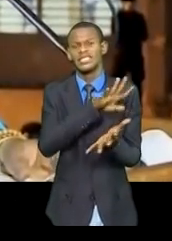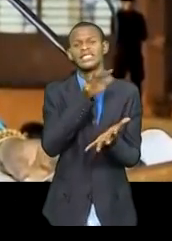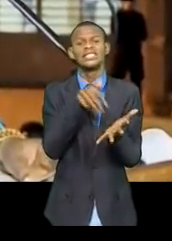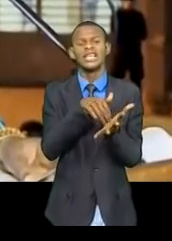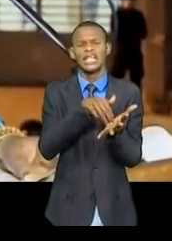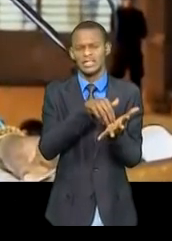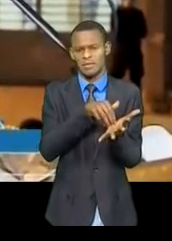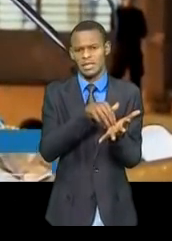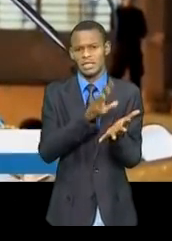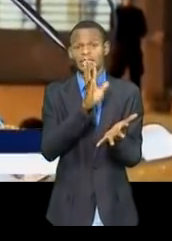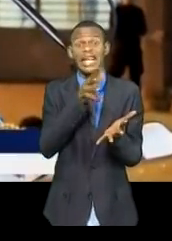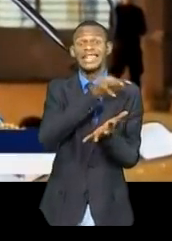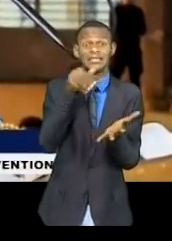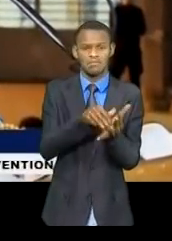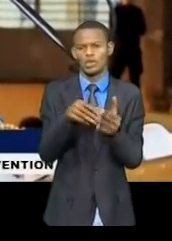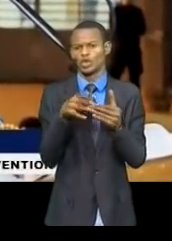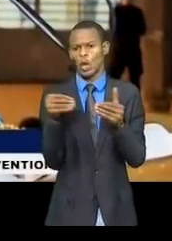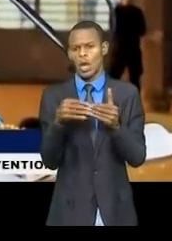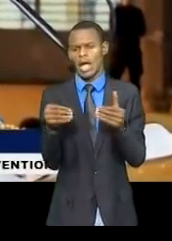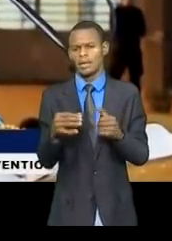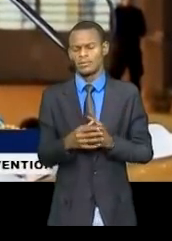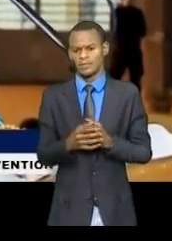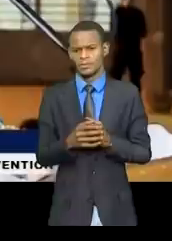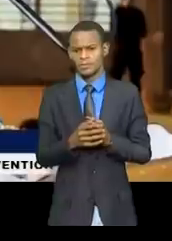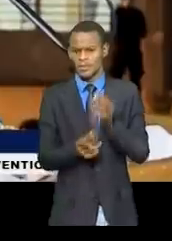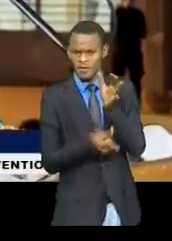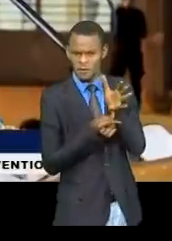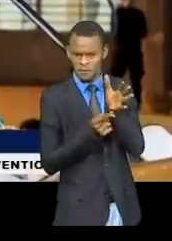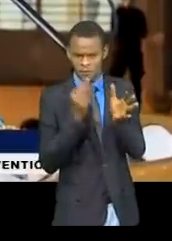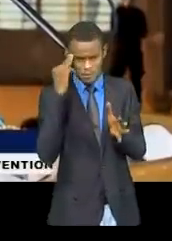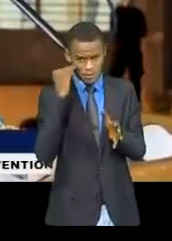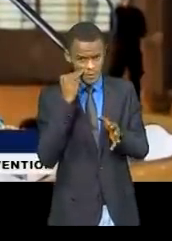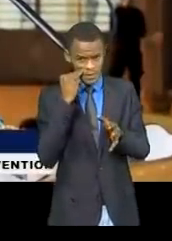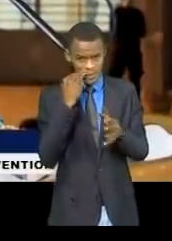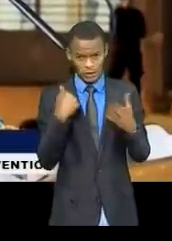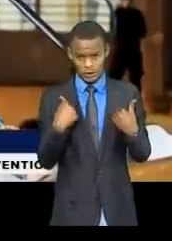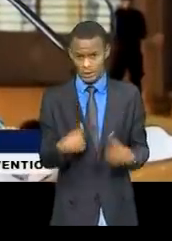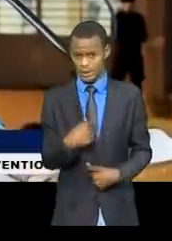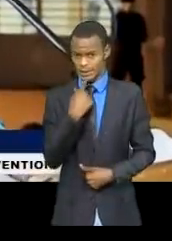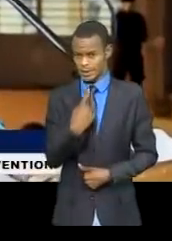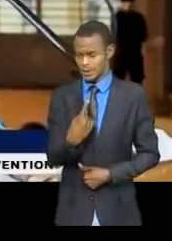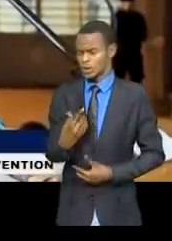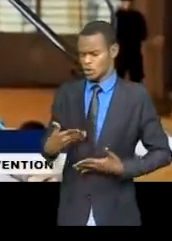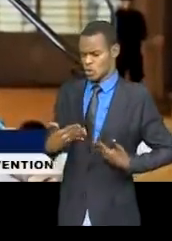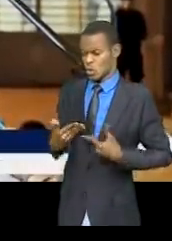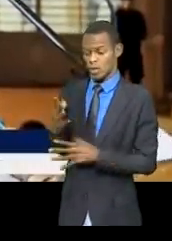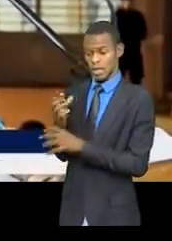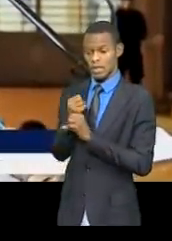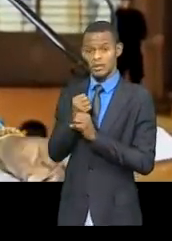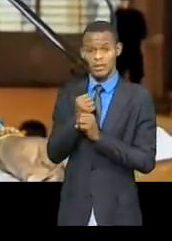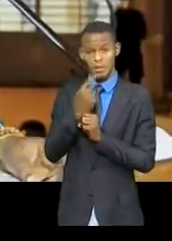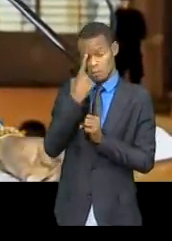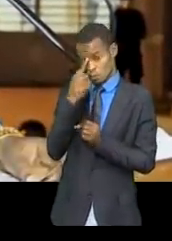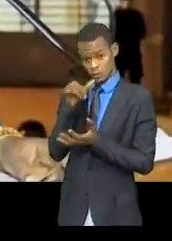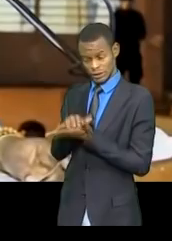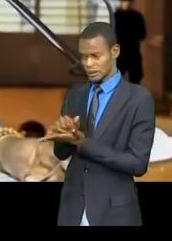RDC reste convaincue que l'amélioration des conditions de travail, l'intervention des agents et le renforcement de